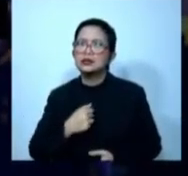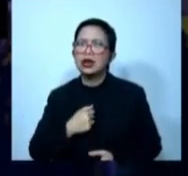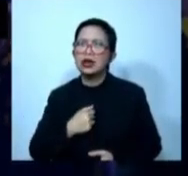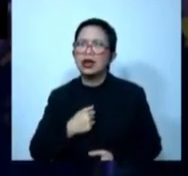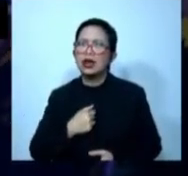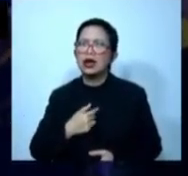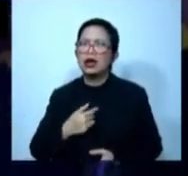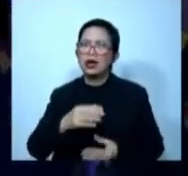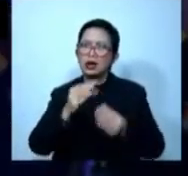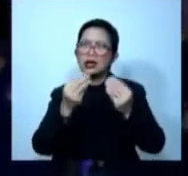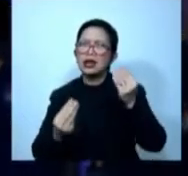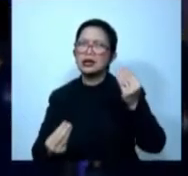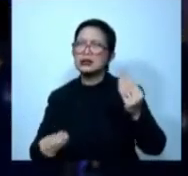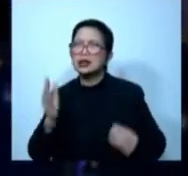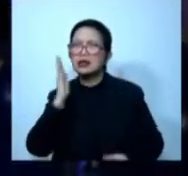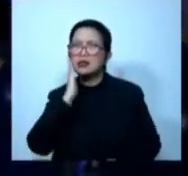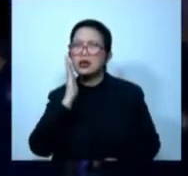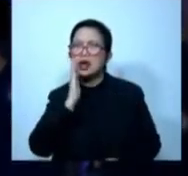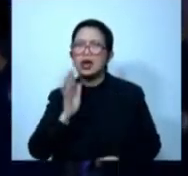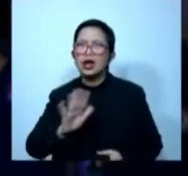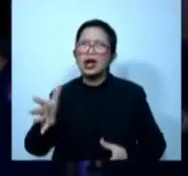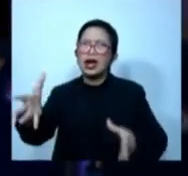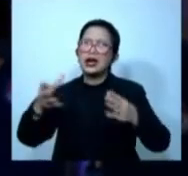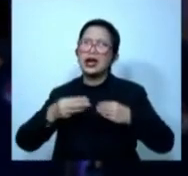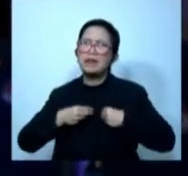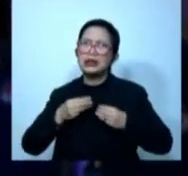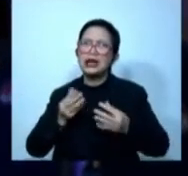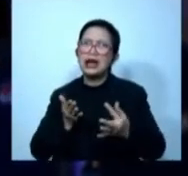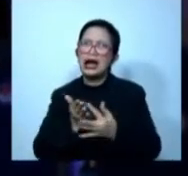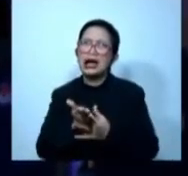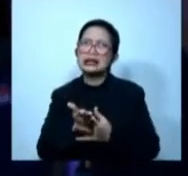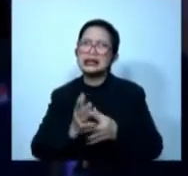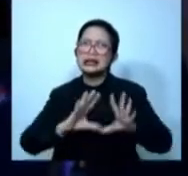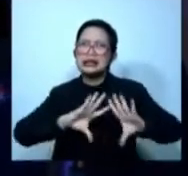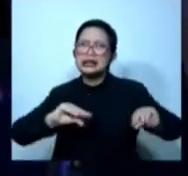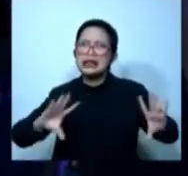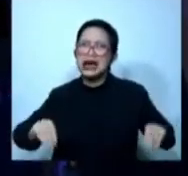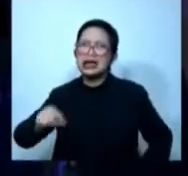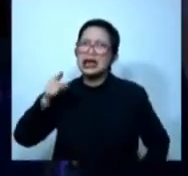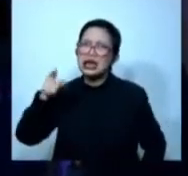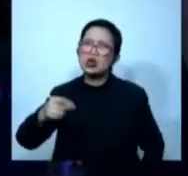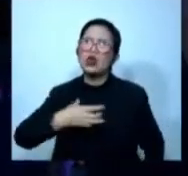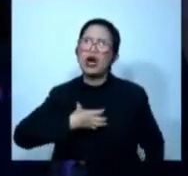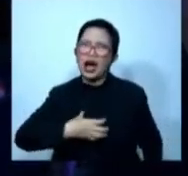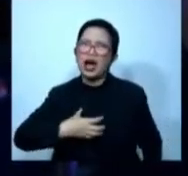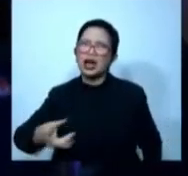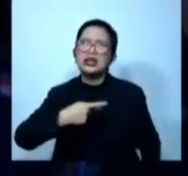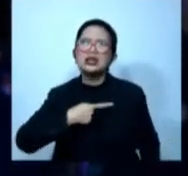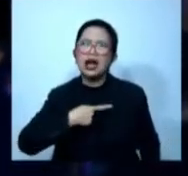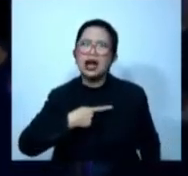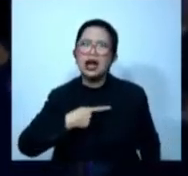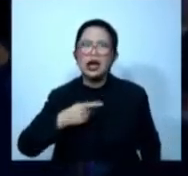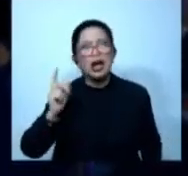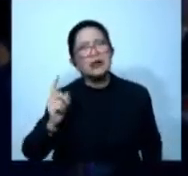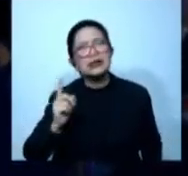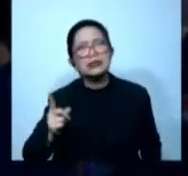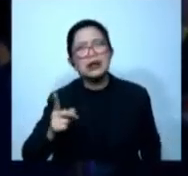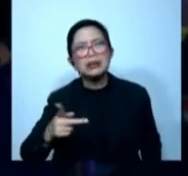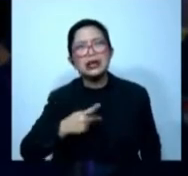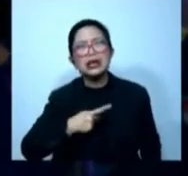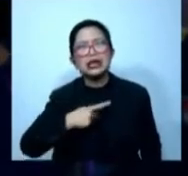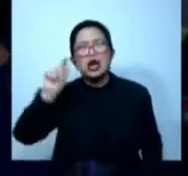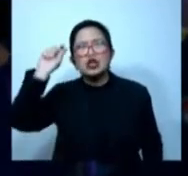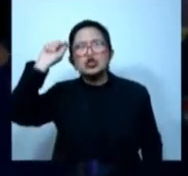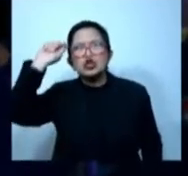muda tidak mudah mendapatkan akses pekerjaan padahal itu hak kami Kenapa Kemudian kami mendapatkan